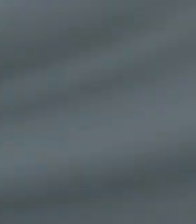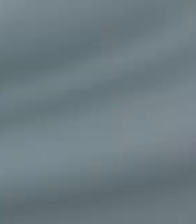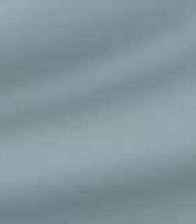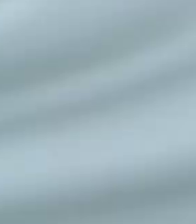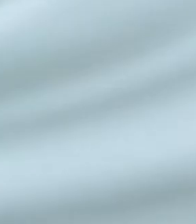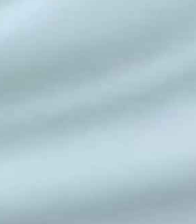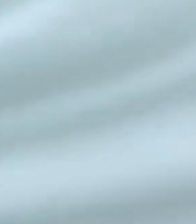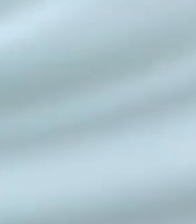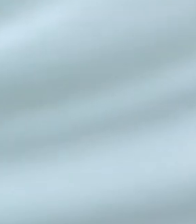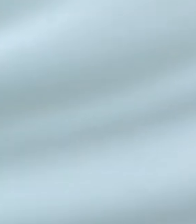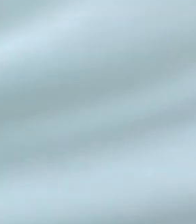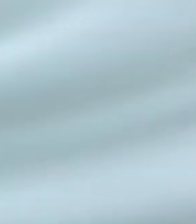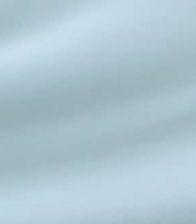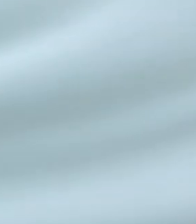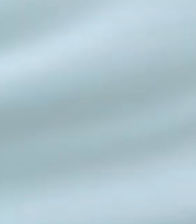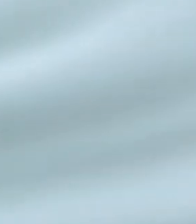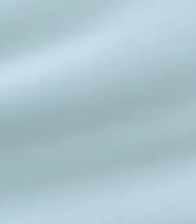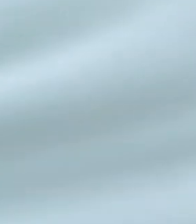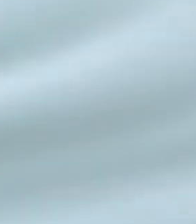으